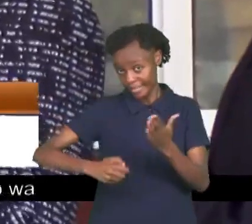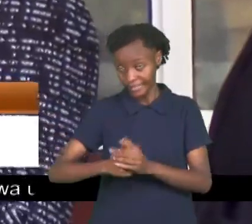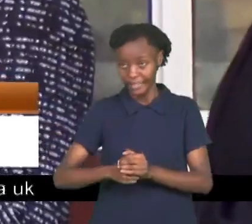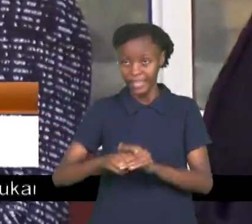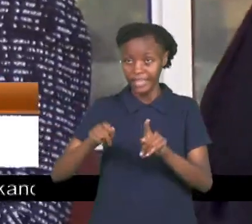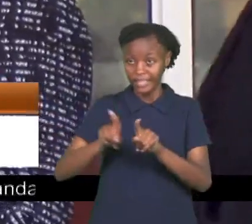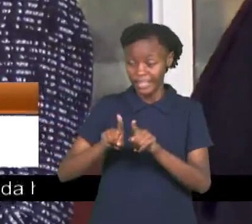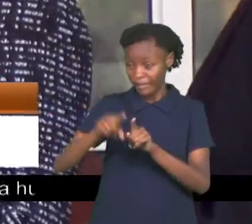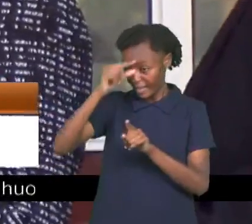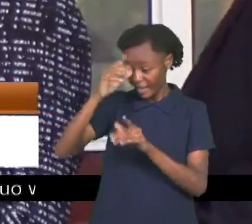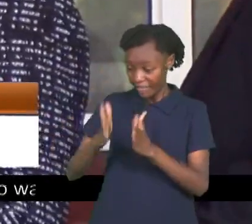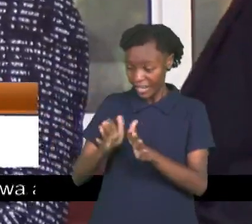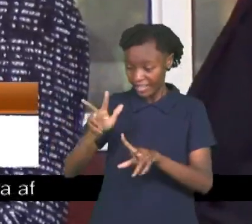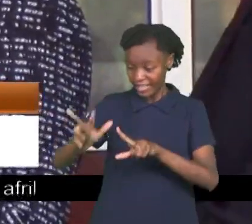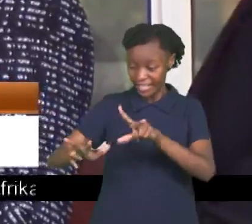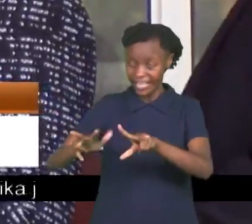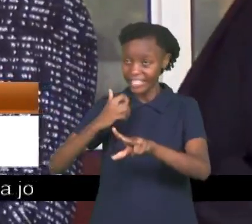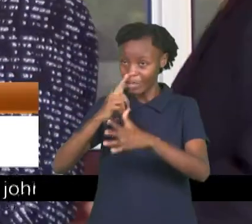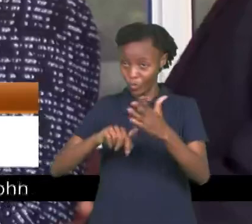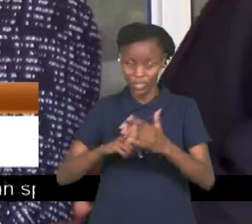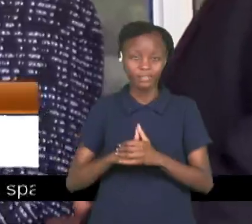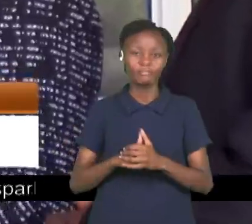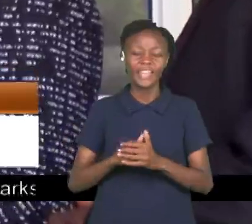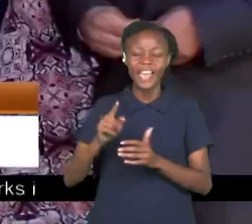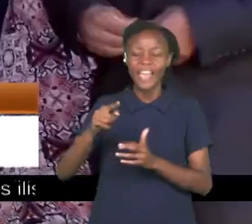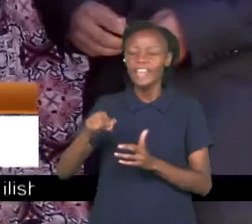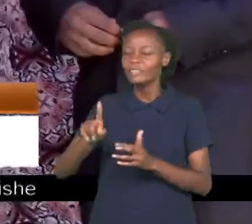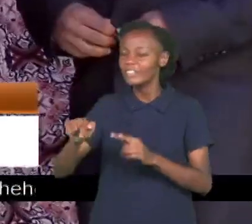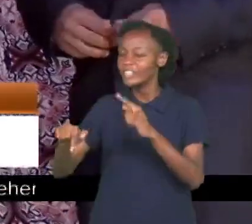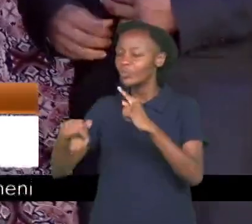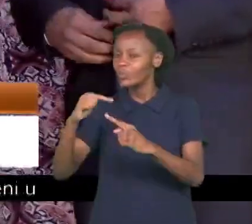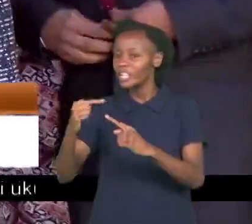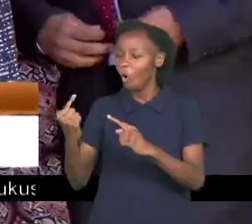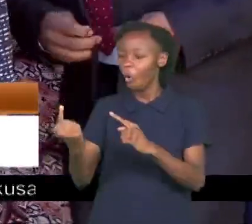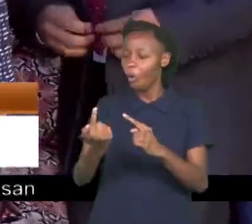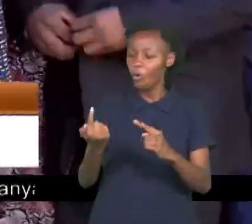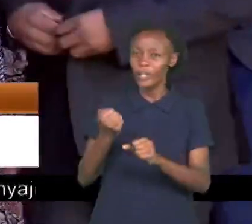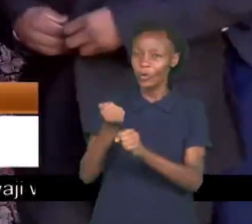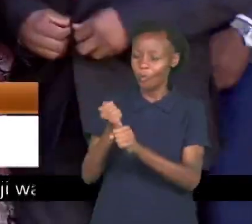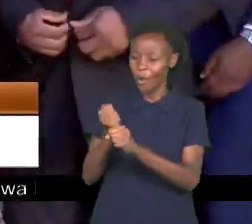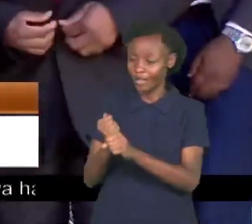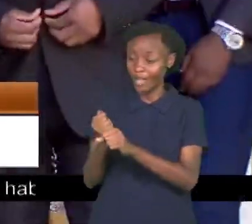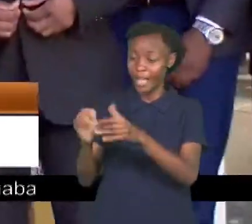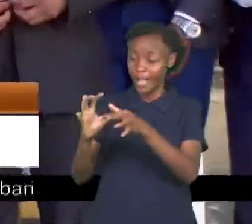Anne Waiguru aliridhia kutambulika kwake, huku akisema kwamba ushindi huo ni mafanikio ya ushirikiano wa kikosi kizima